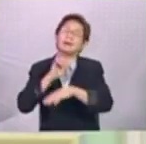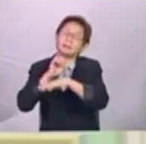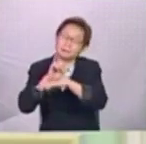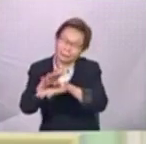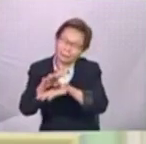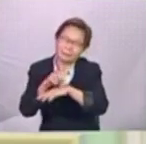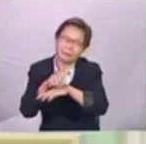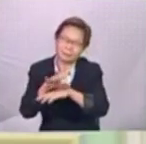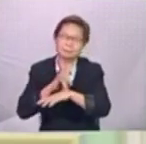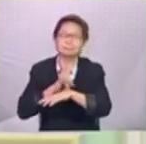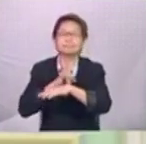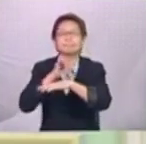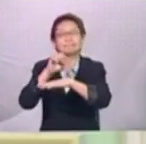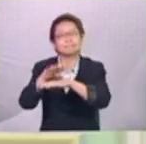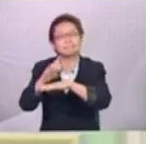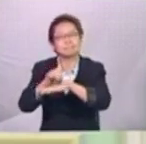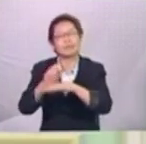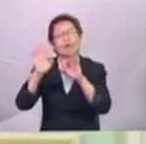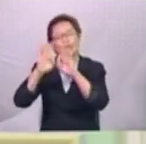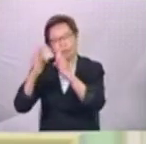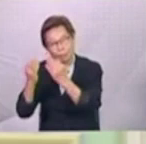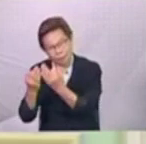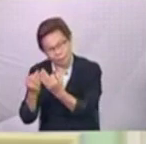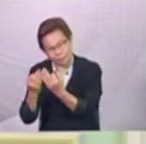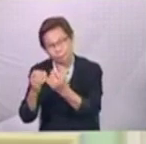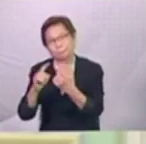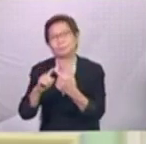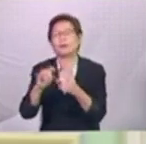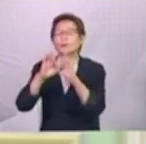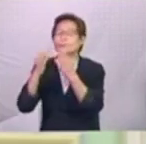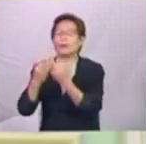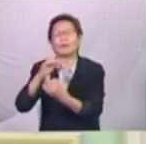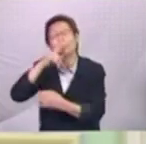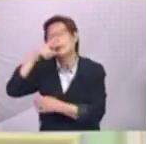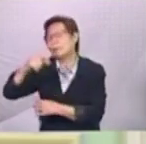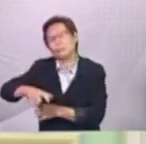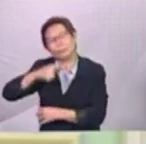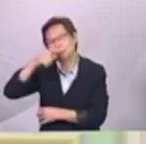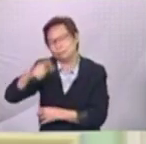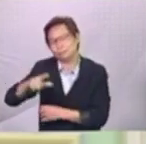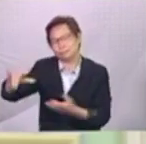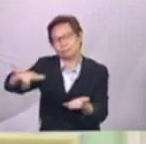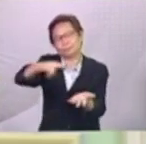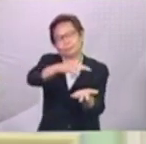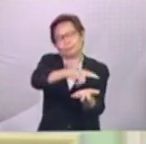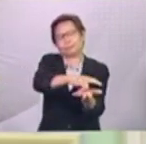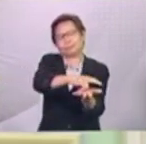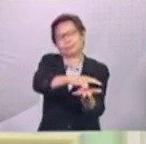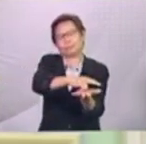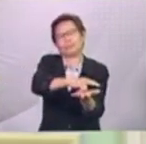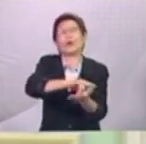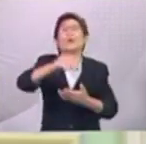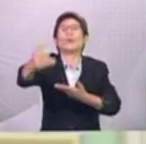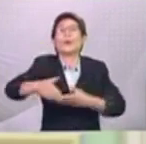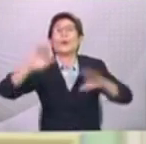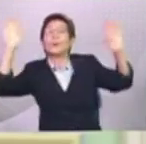menasihatkan kepada kaum keluarga supaya tidak perlu pergi ke lapangan terbang untuk